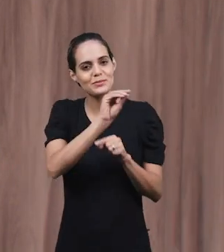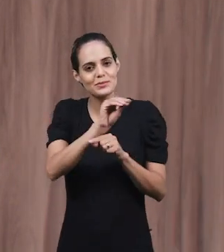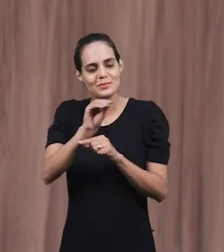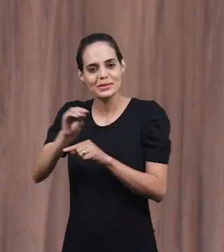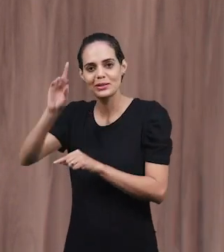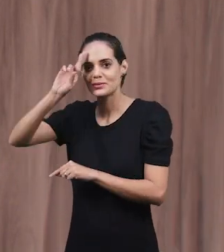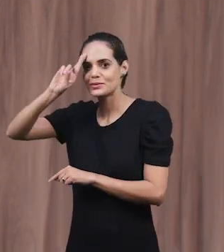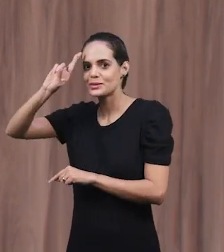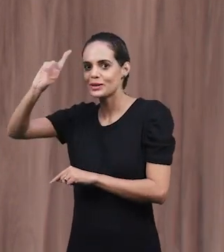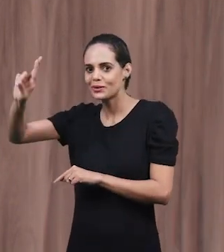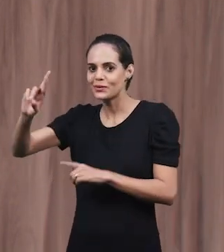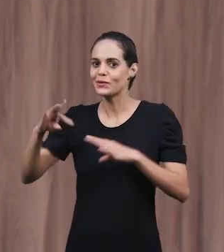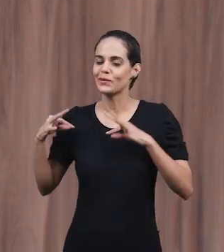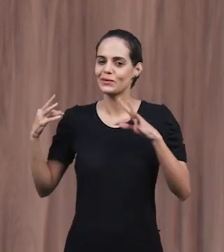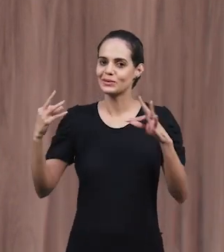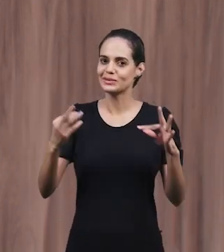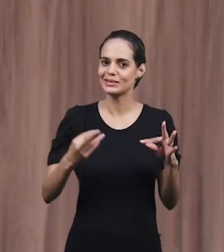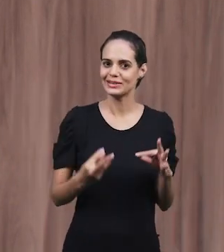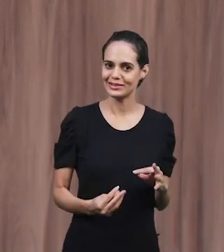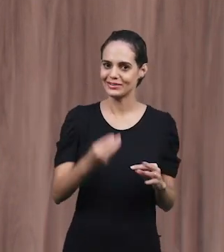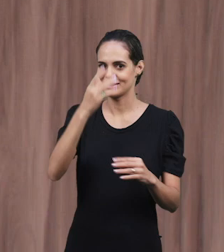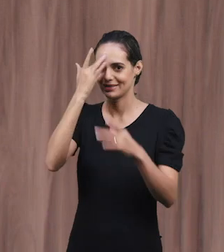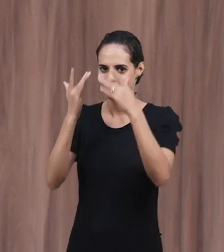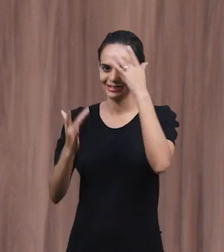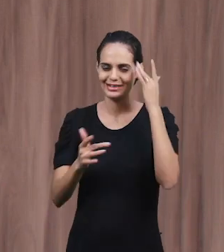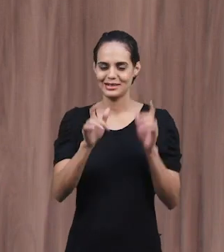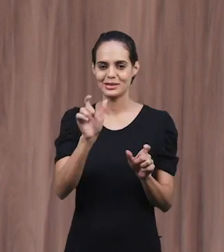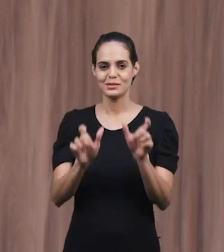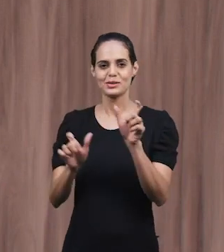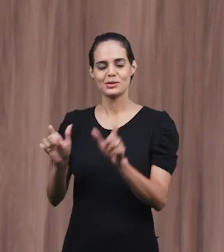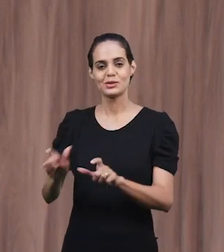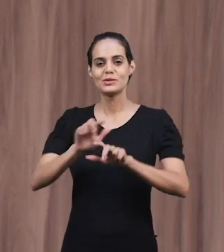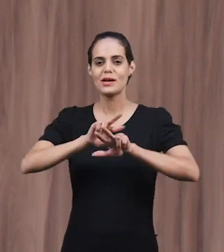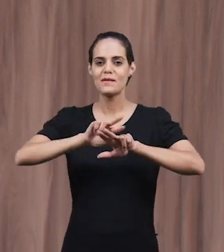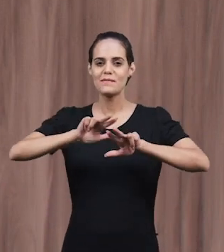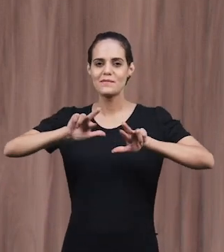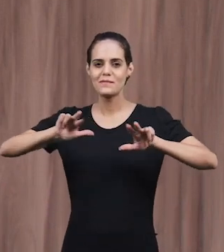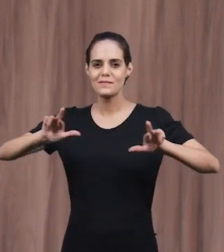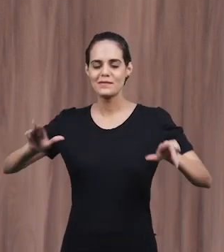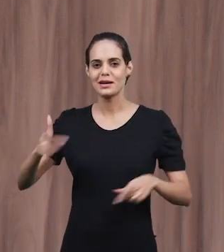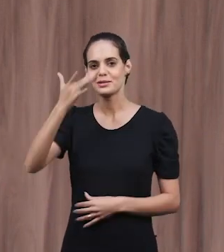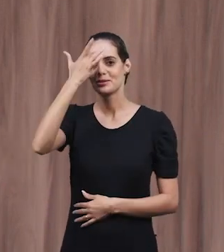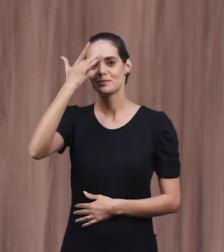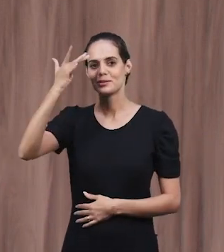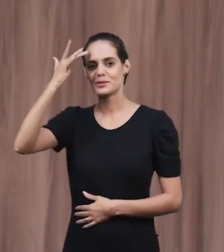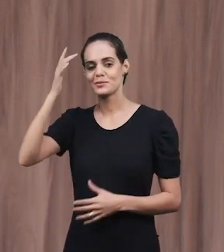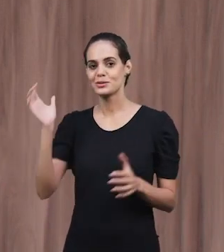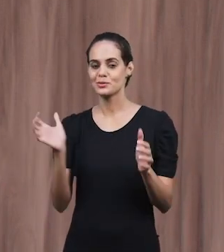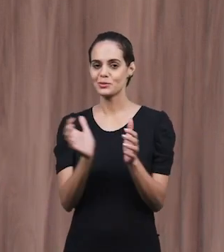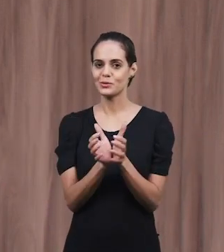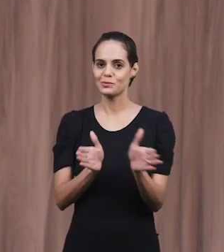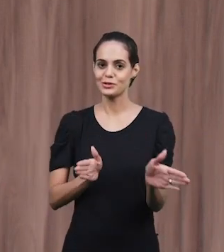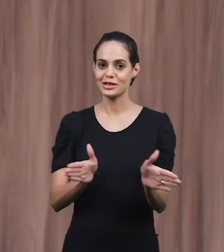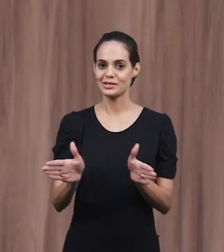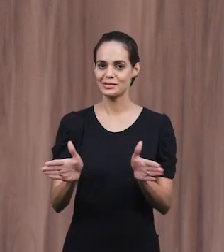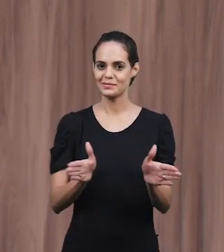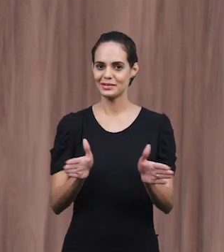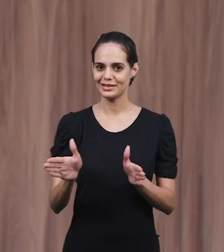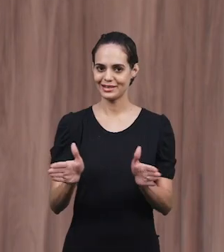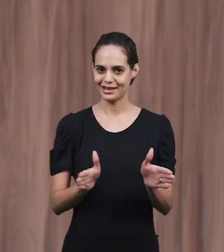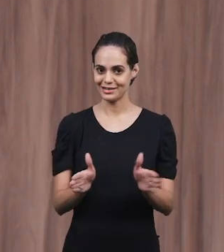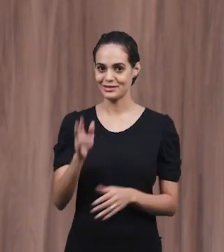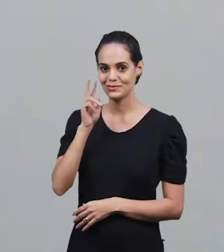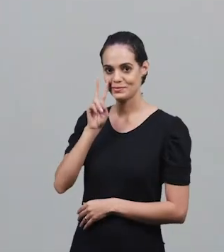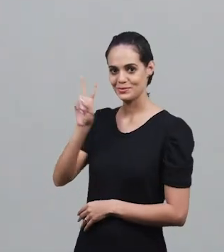tous. Et nous avons reçu plusieurs participations de nos frères et sœurs du groupe d'accessibilité. Nous allons entendre encore